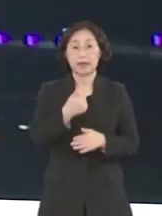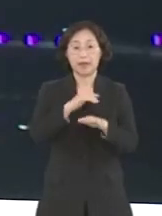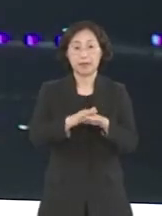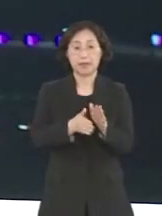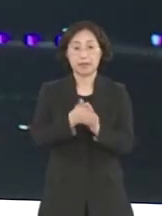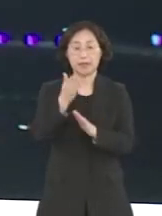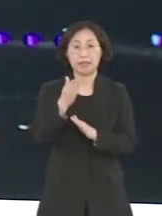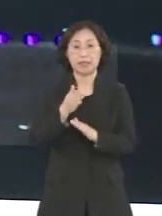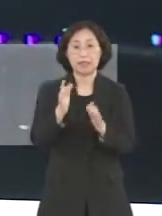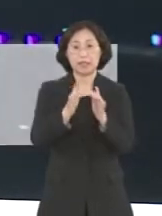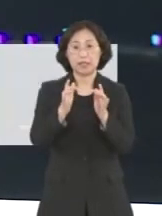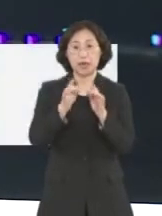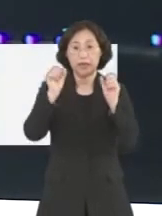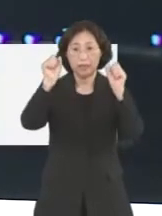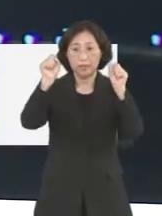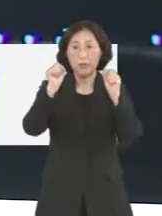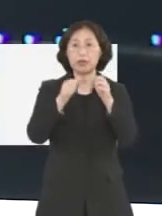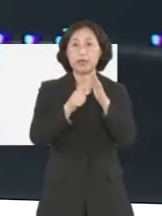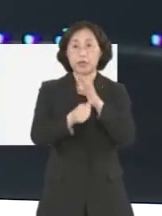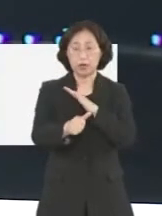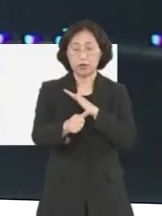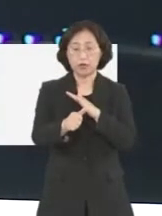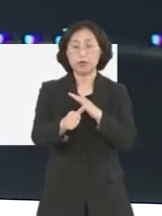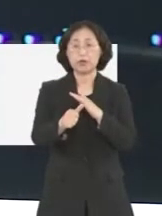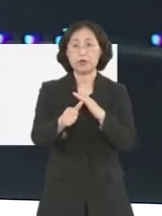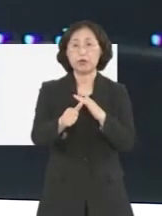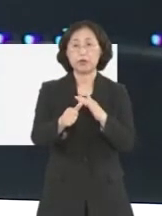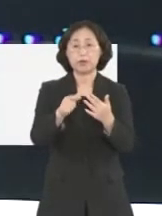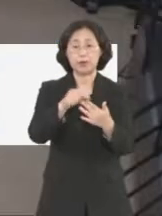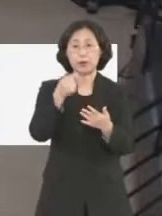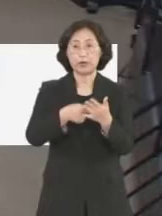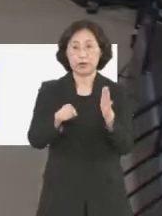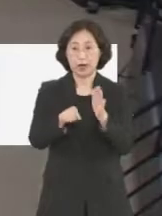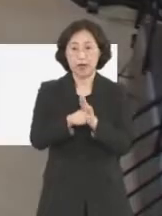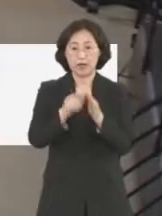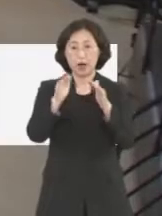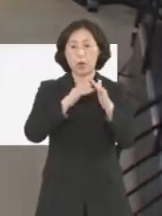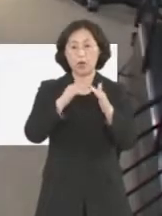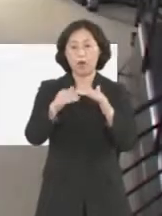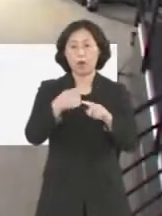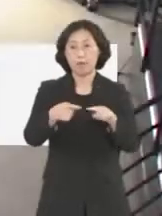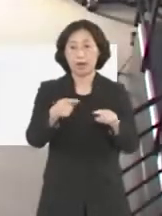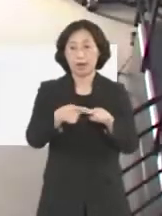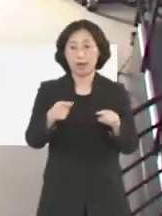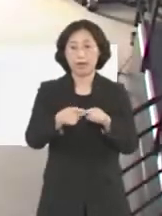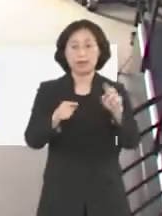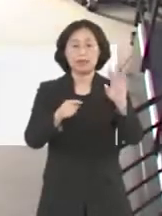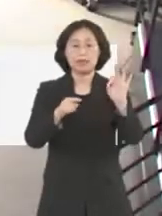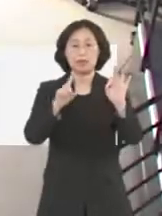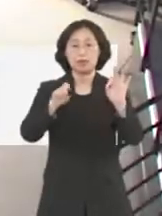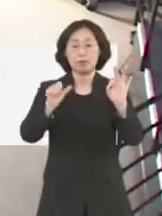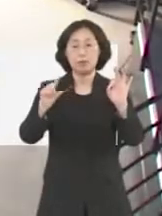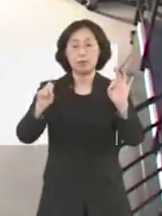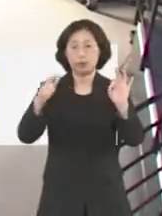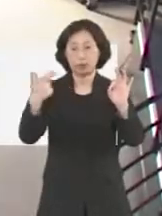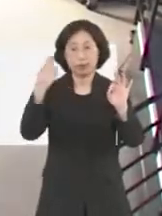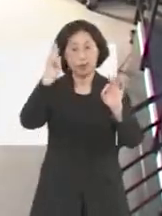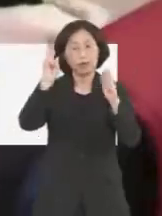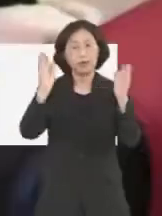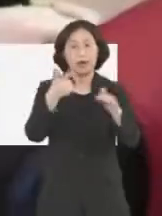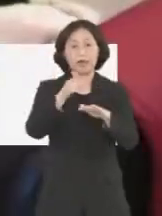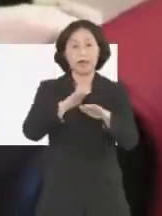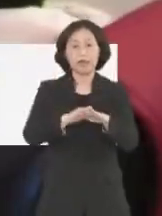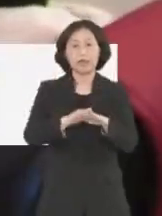대전시는 e스포츠 프로 선수 데뷔를 위한 온라인 게임인 발로란트 공개 선발전 평가를 15일과 16일 이틀 동안